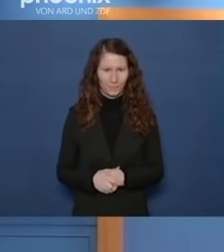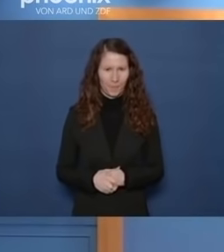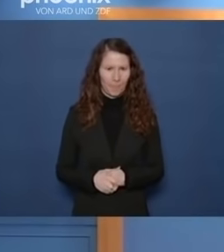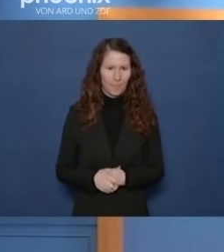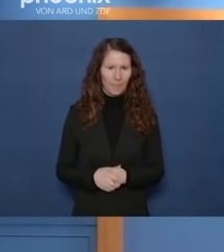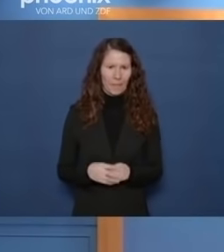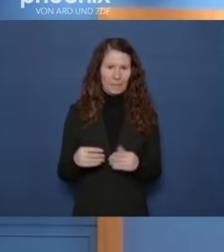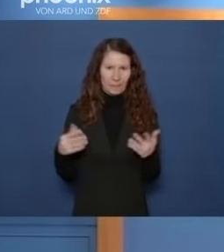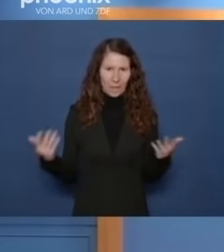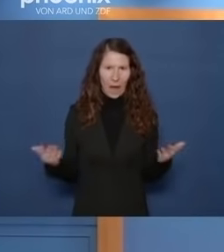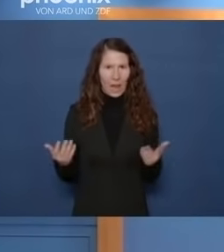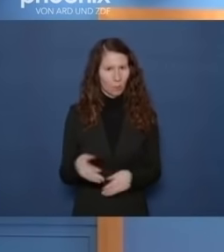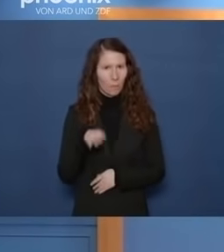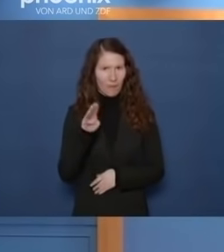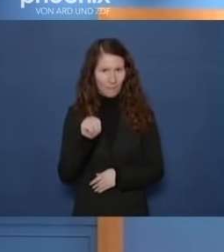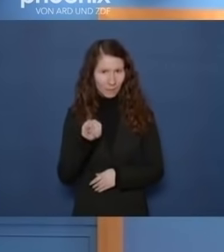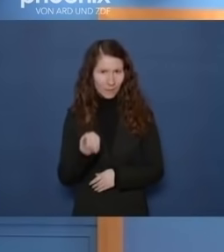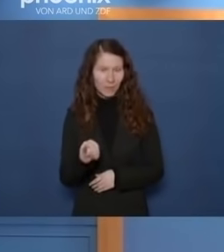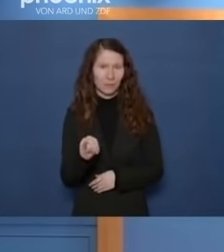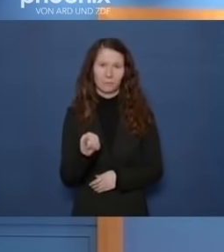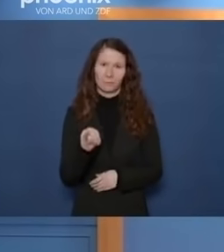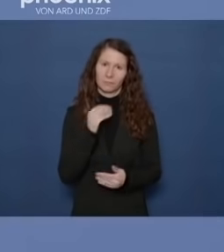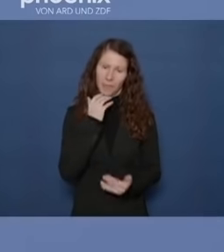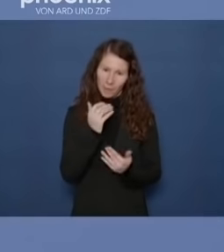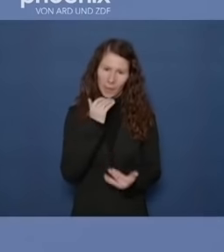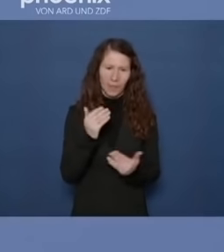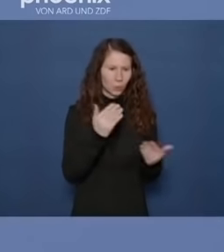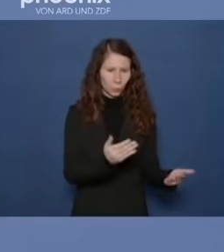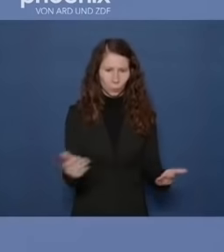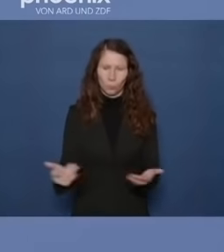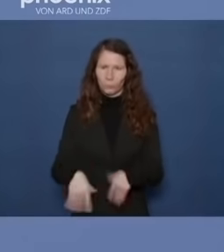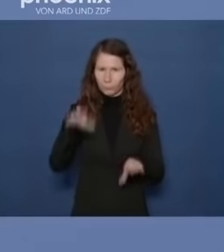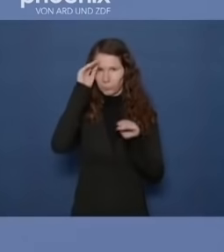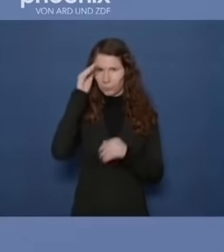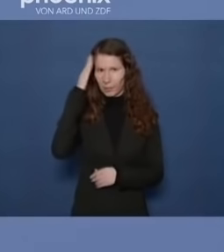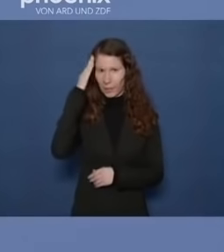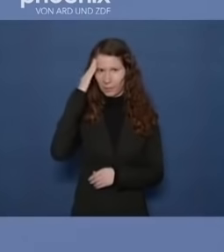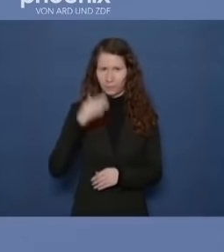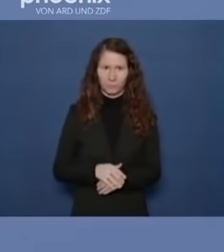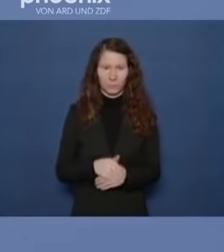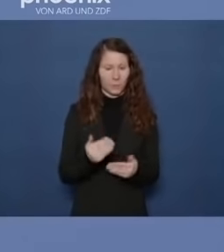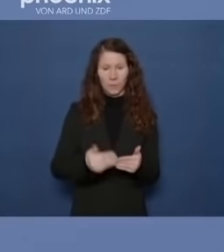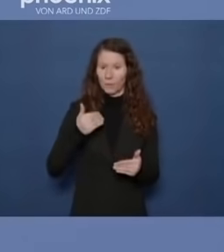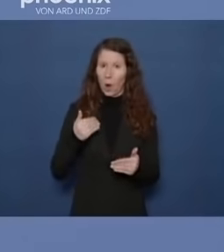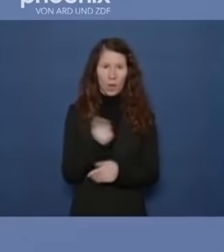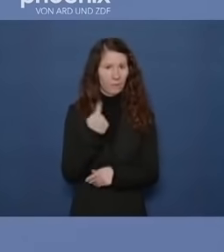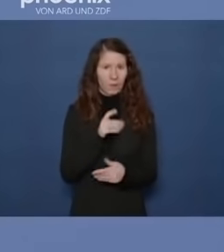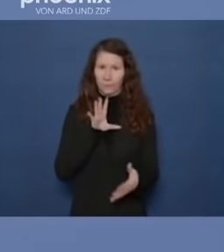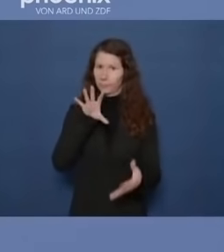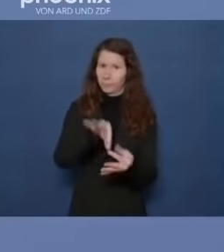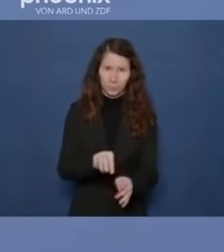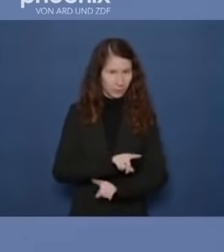Also das BMI ist natürlich, sind die Berichterstattungen auch bekannt. Wir sind da im Vorfeld nicht eingebunden und